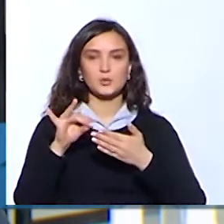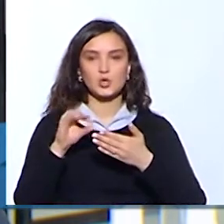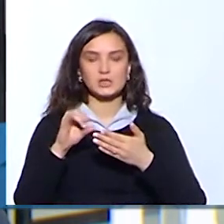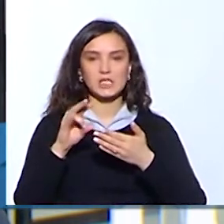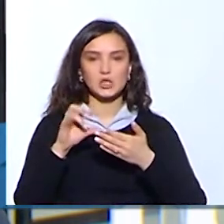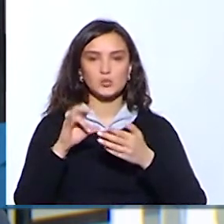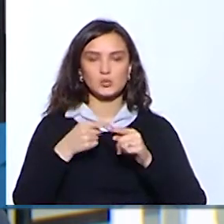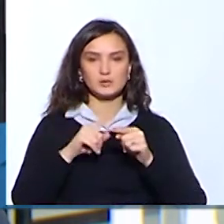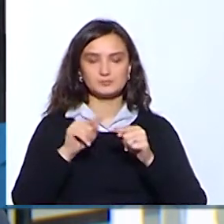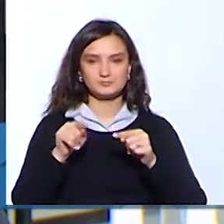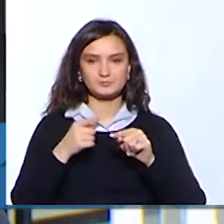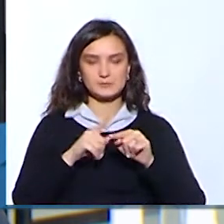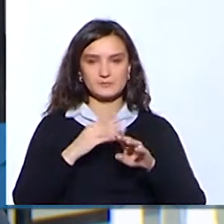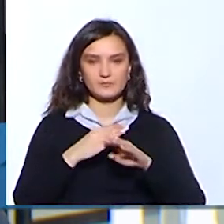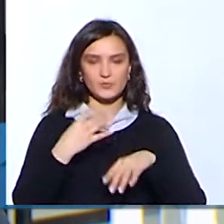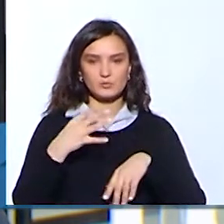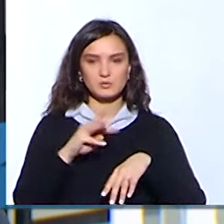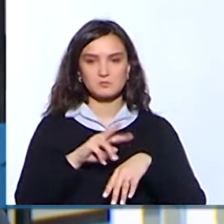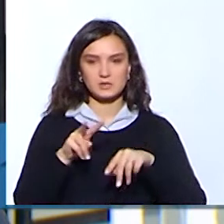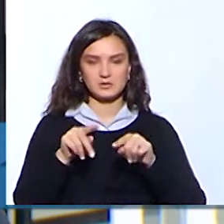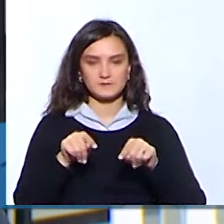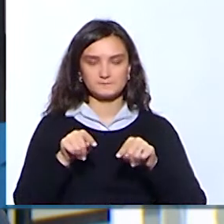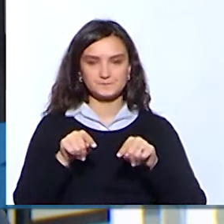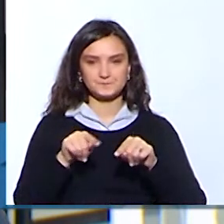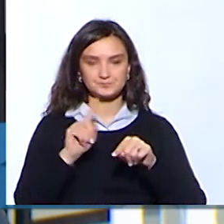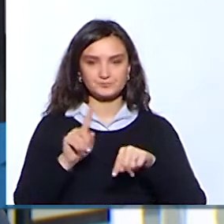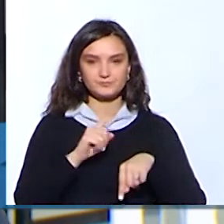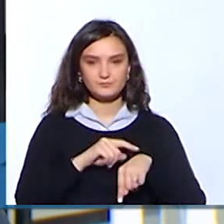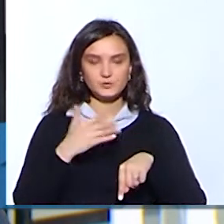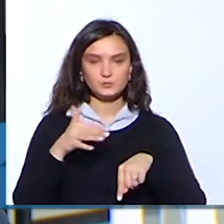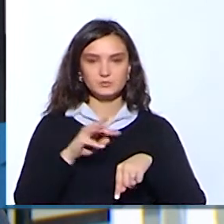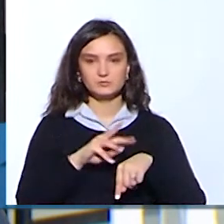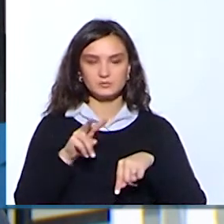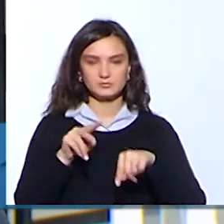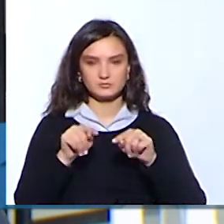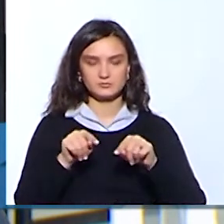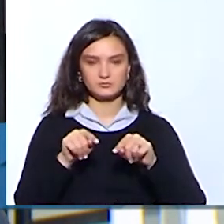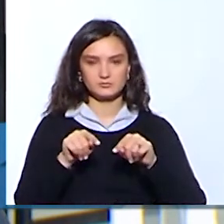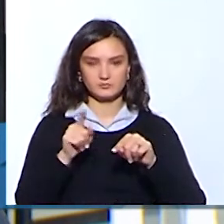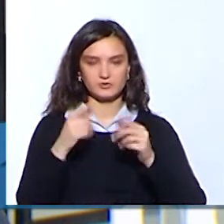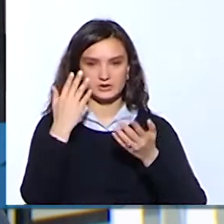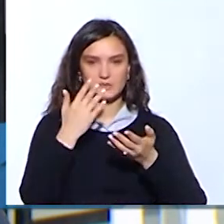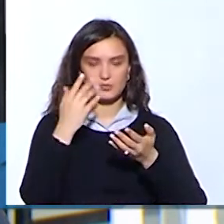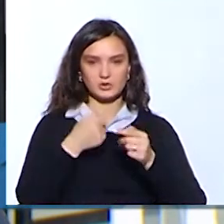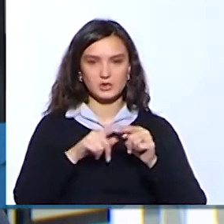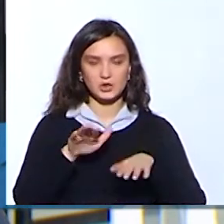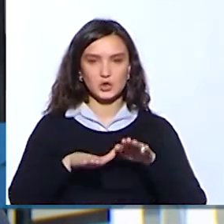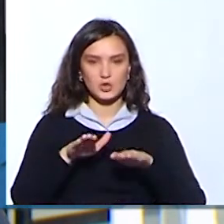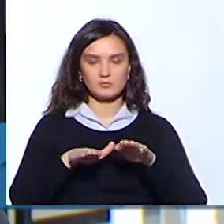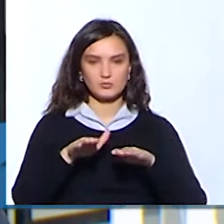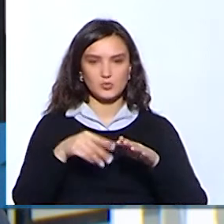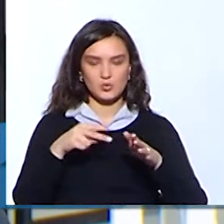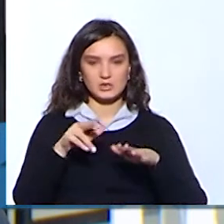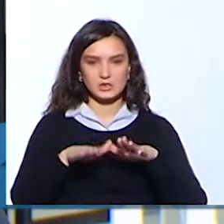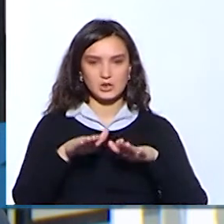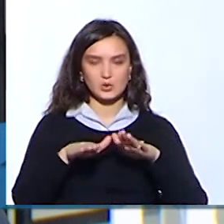რაც ბატონო გურმა თქვა, ეს არის 40 მილიგრამი მეტ კვადრატზე საათში და 50 მილიგრამი წარმოიდგინეთ კილოგრამ წონაზე, ესე იგი 20